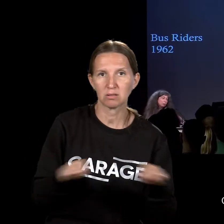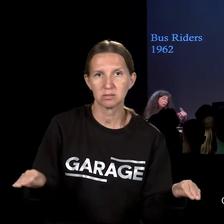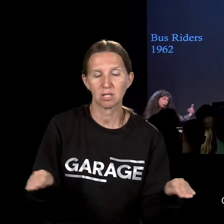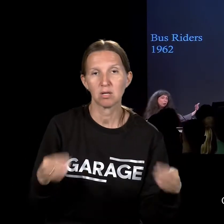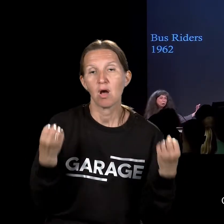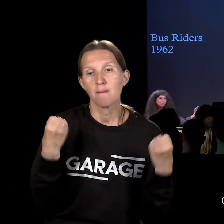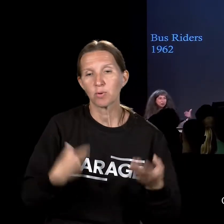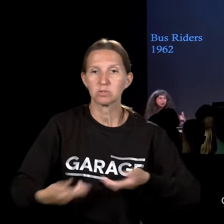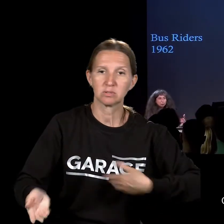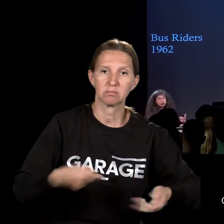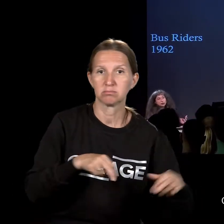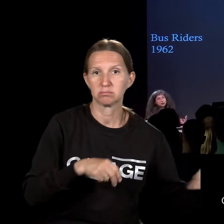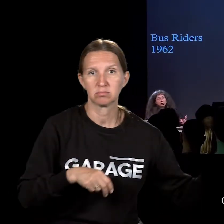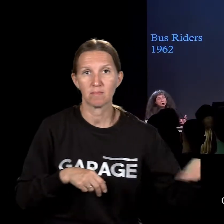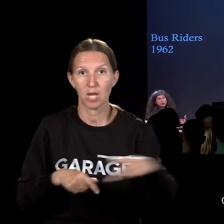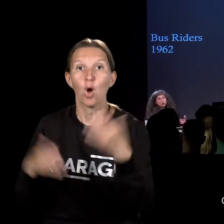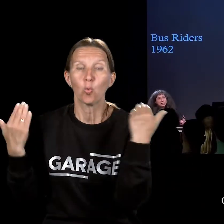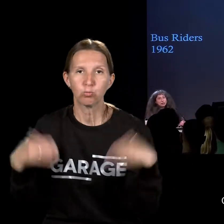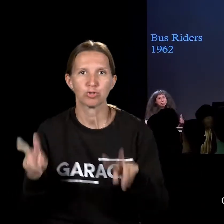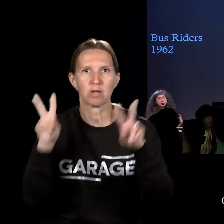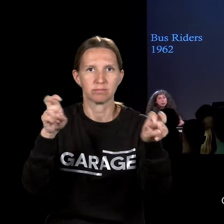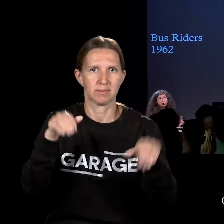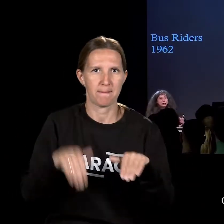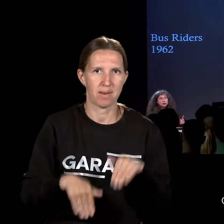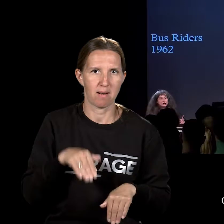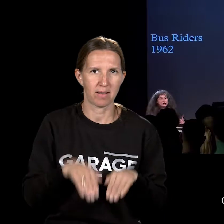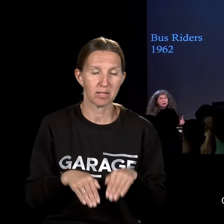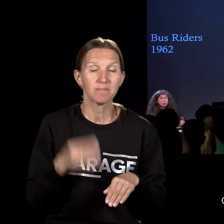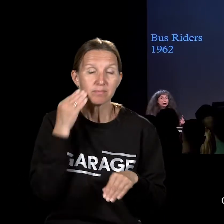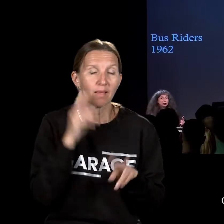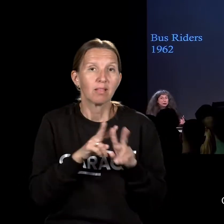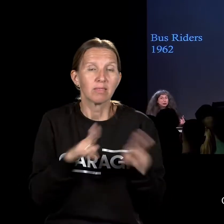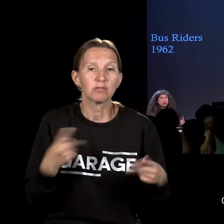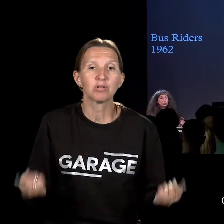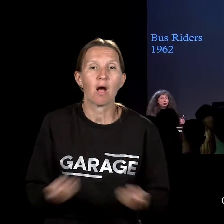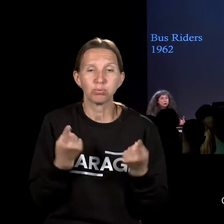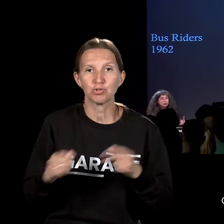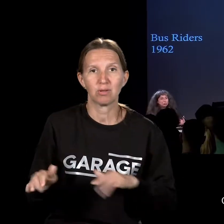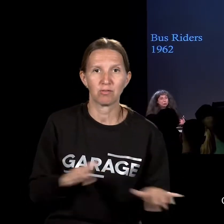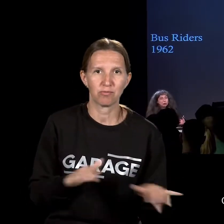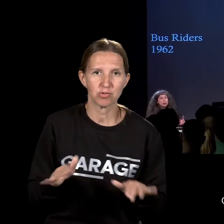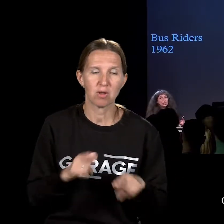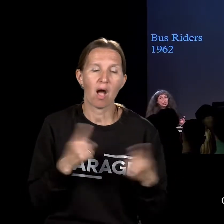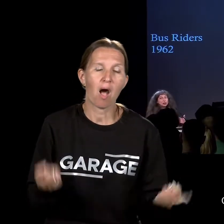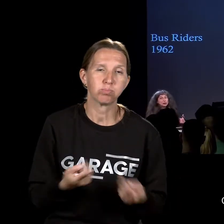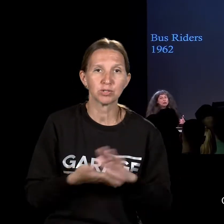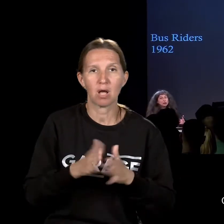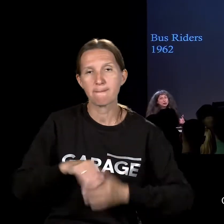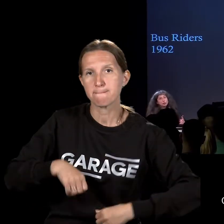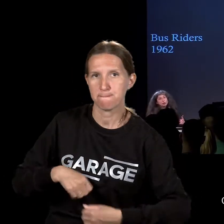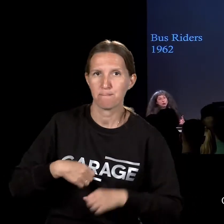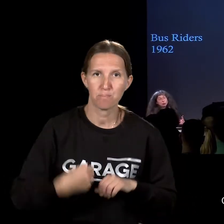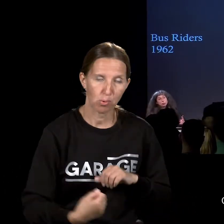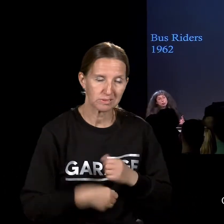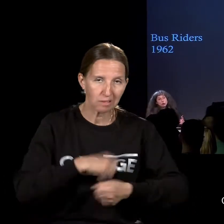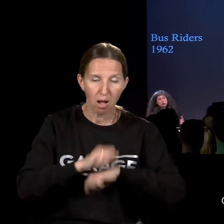прохода по сцене может состоять балет. И вот из такой же лексики обыденных движений, обыденных поз Сигал